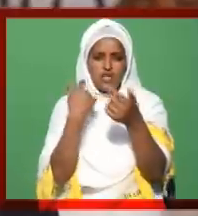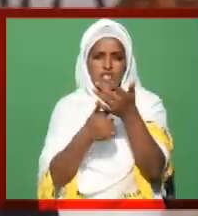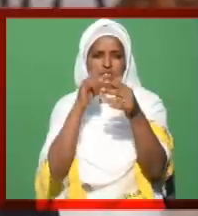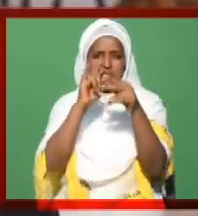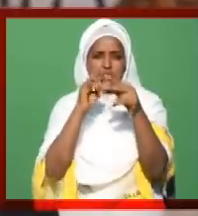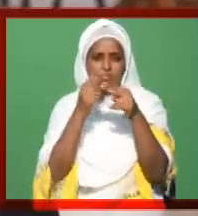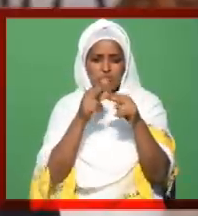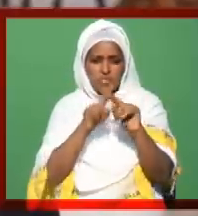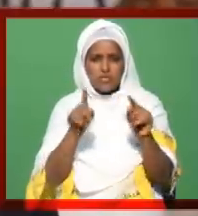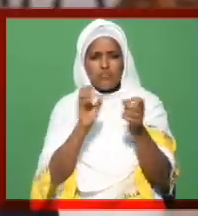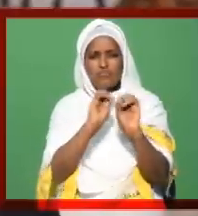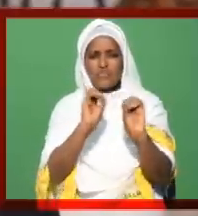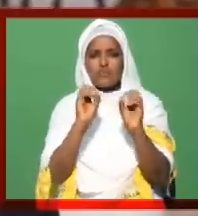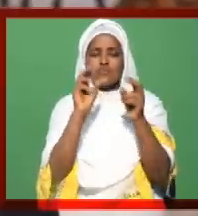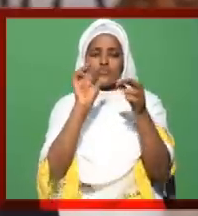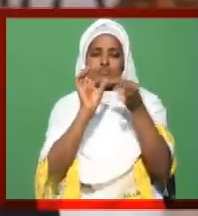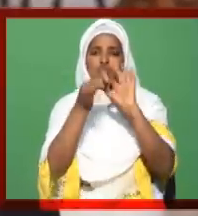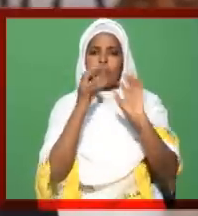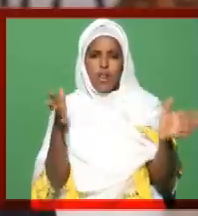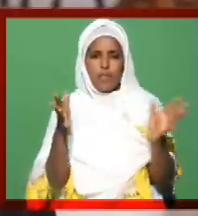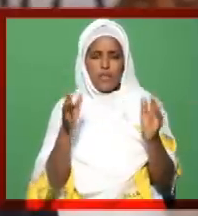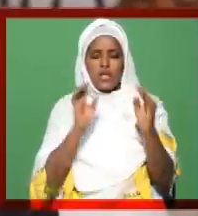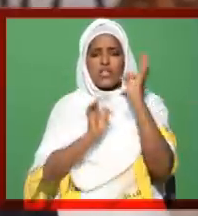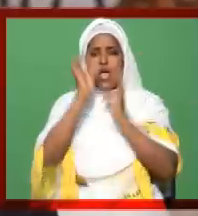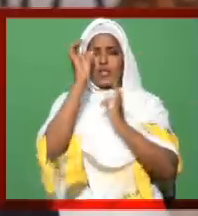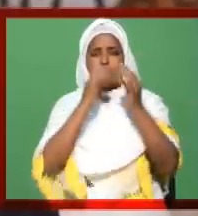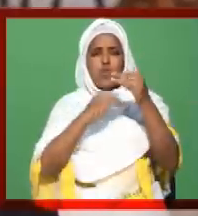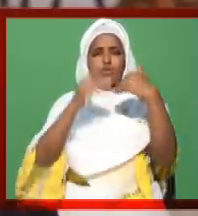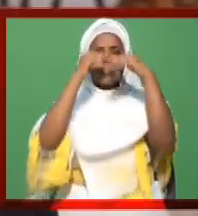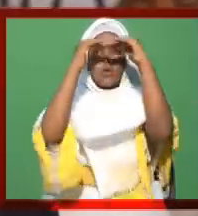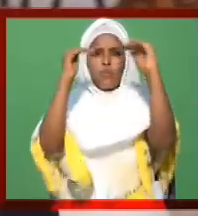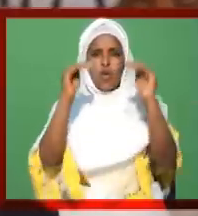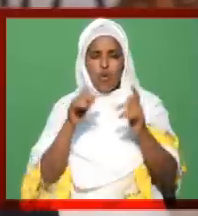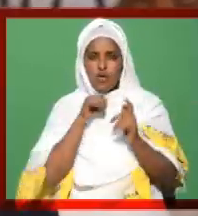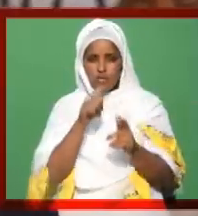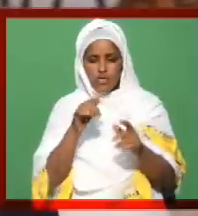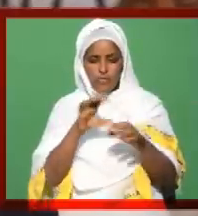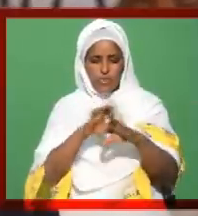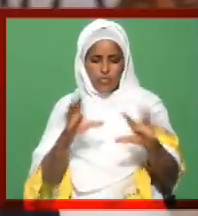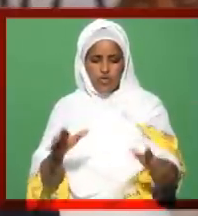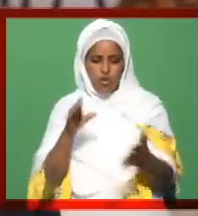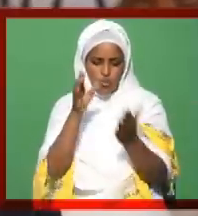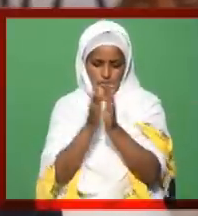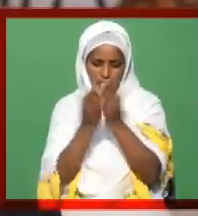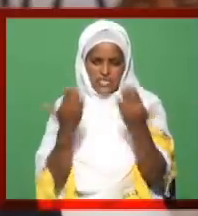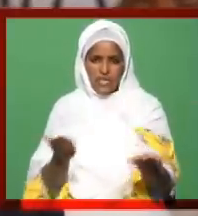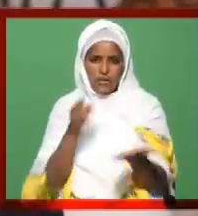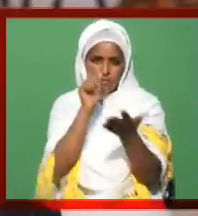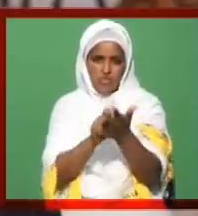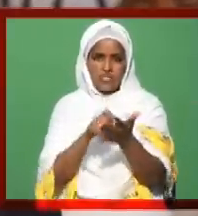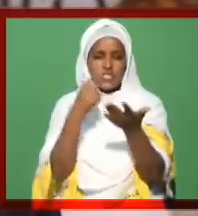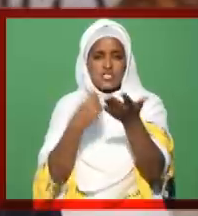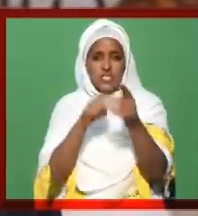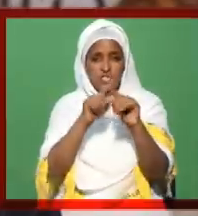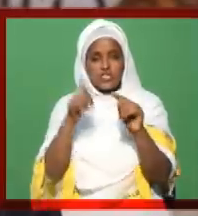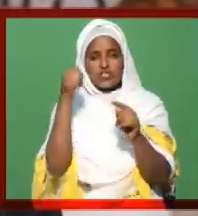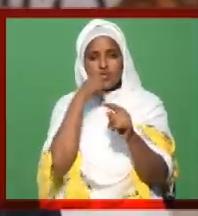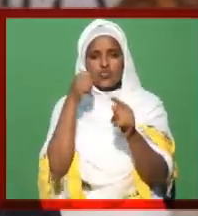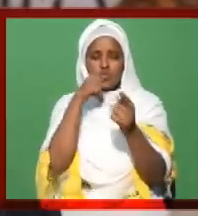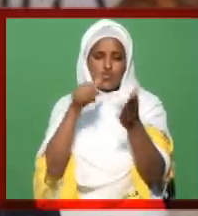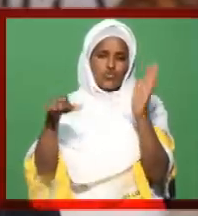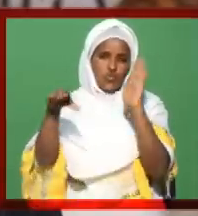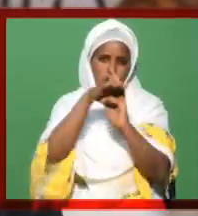منم ترغمي الله شوم تاريكا شوم راسو سماياوي عدلم بمدراوي مزقونو يتمزقبو النزي جن سيتو تشن